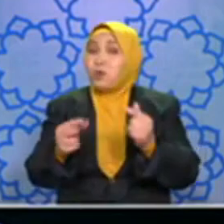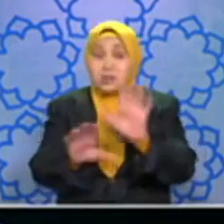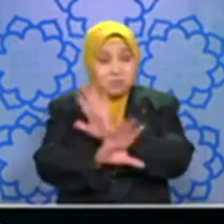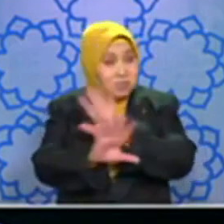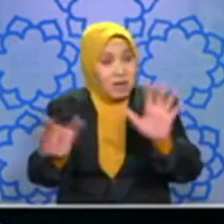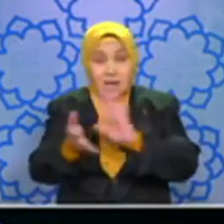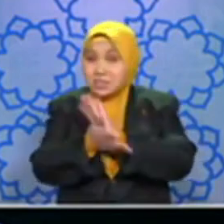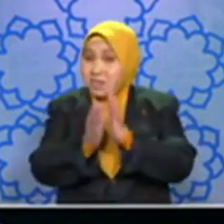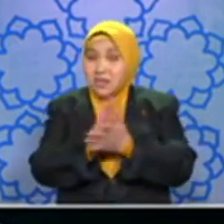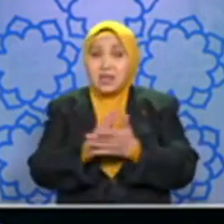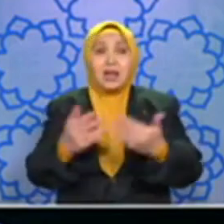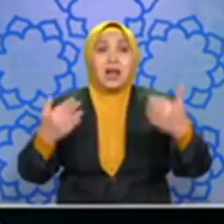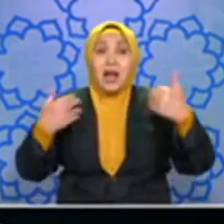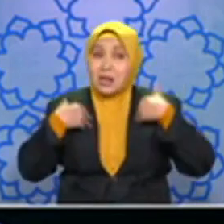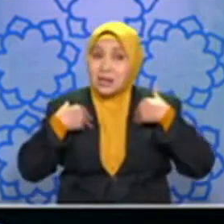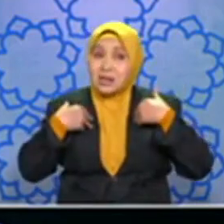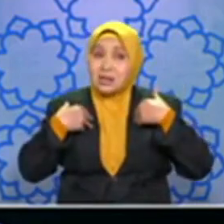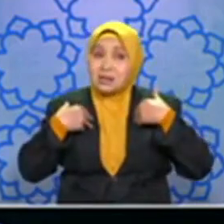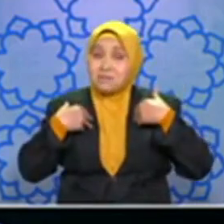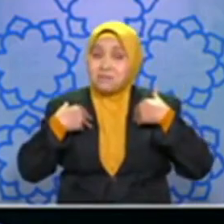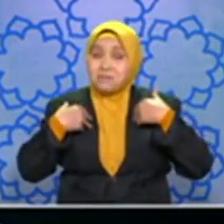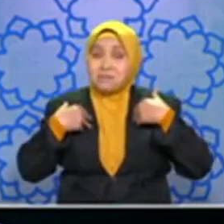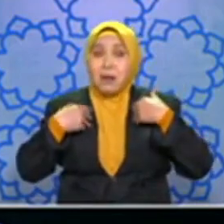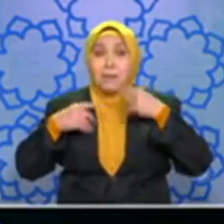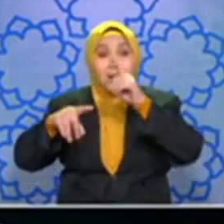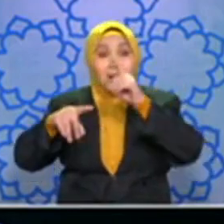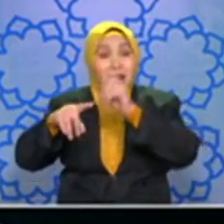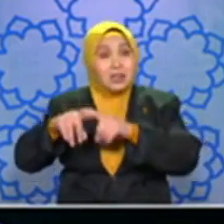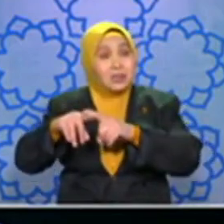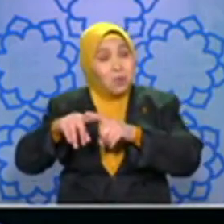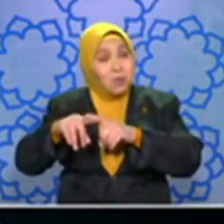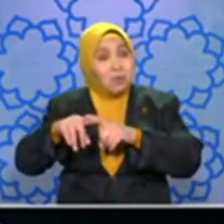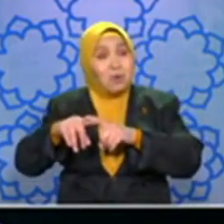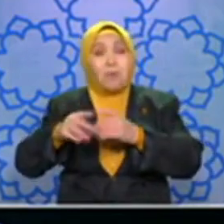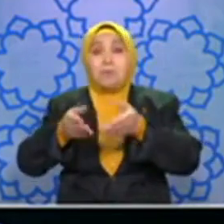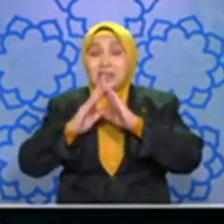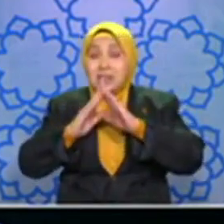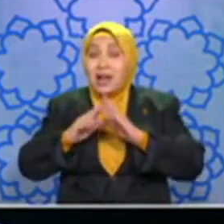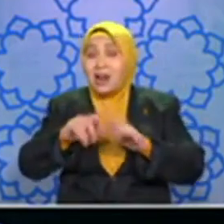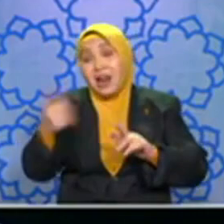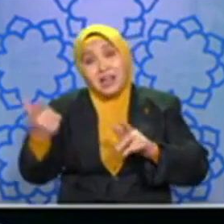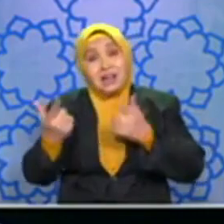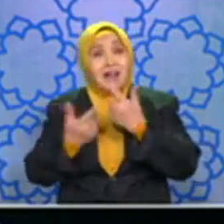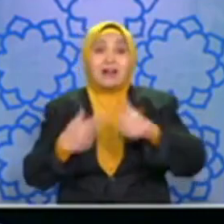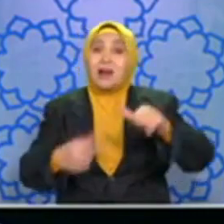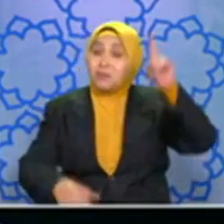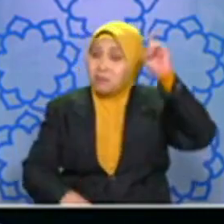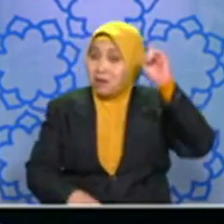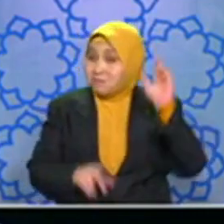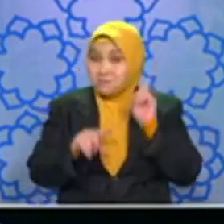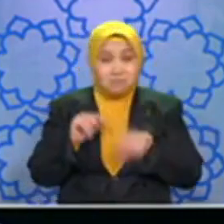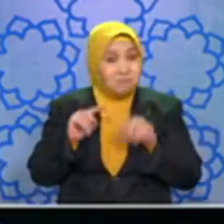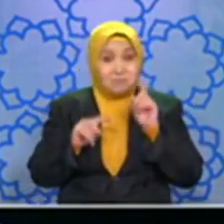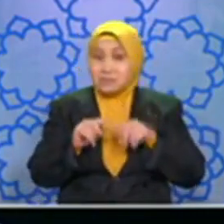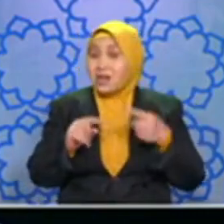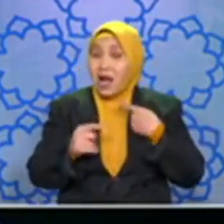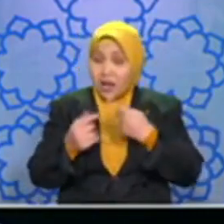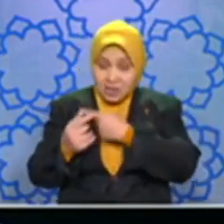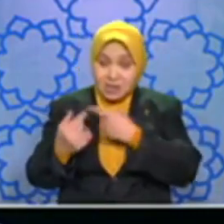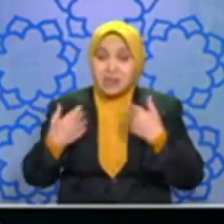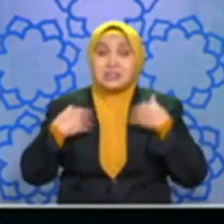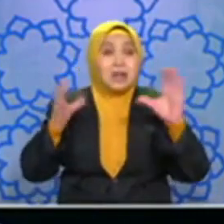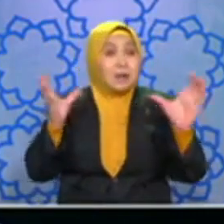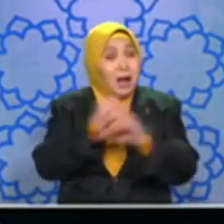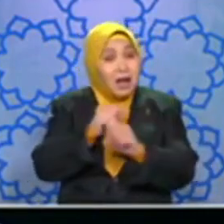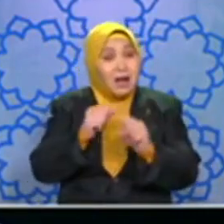jadikan ada syirik ataupun bergantung selain daripada Allah dalam kehidupan kita. Kita ada cabaran COVID-19, kita